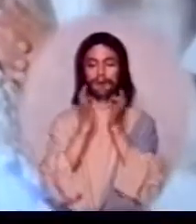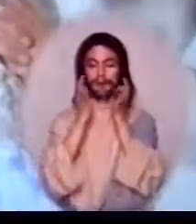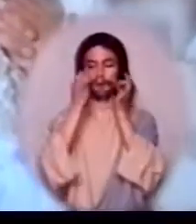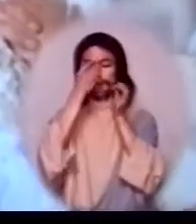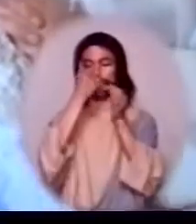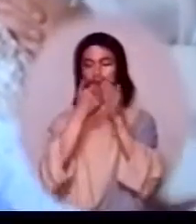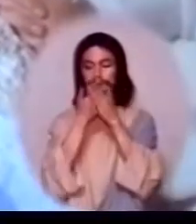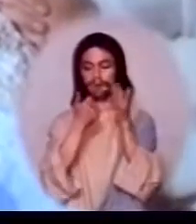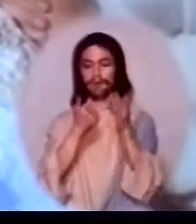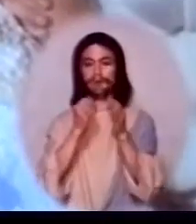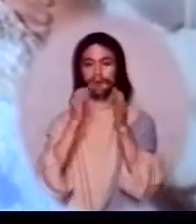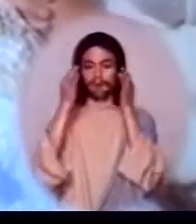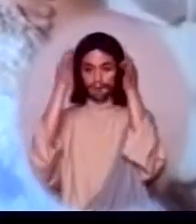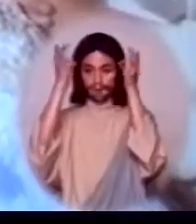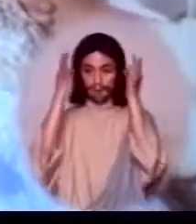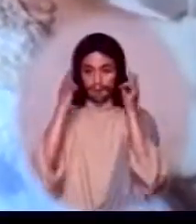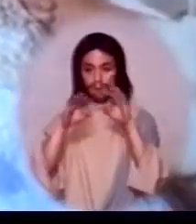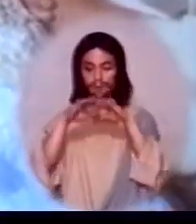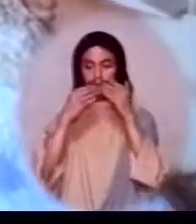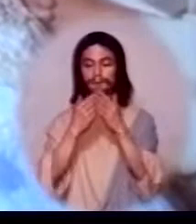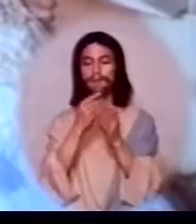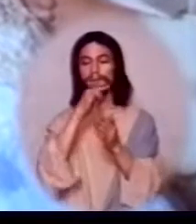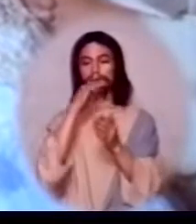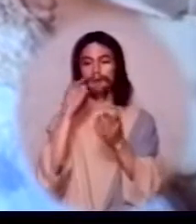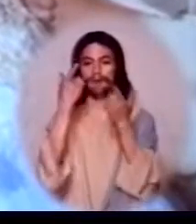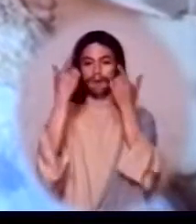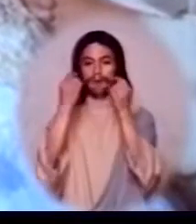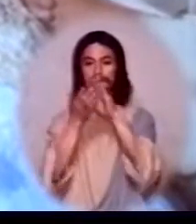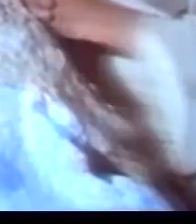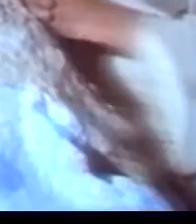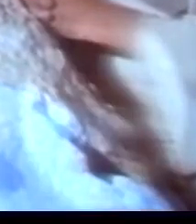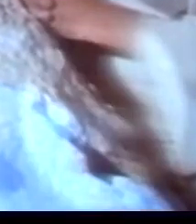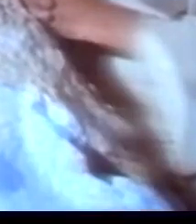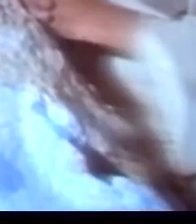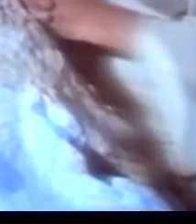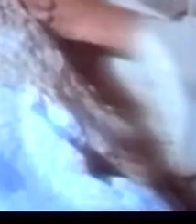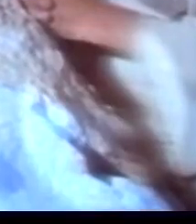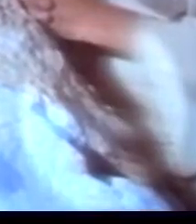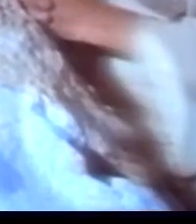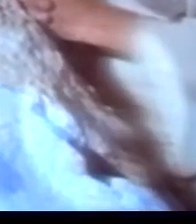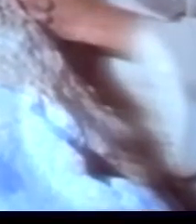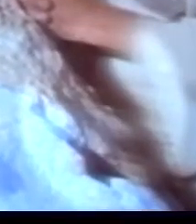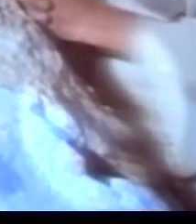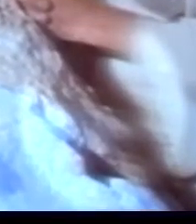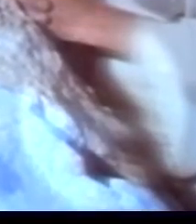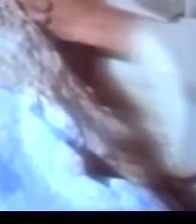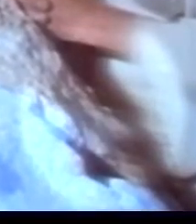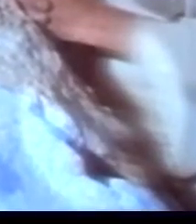간절히 기도하시니 땀이 땅에 떨어지는 핏방울같이 되었습니다.